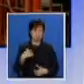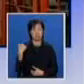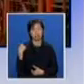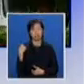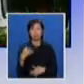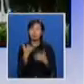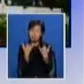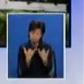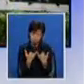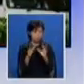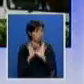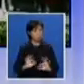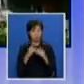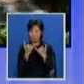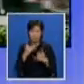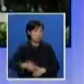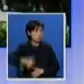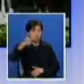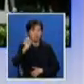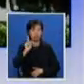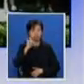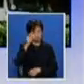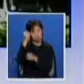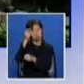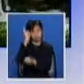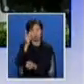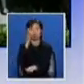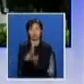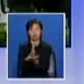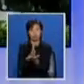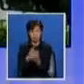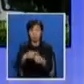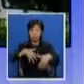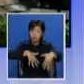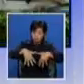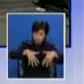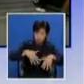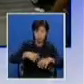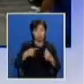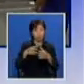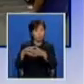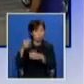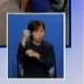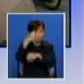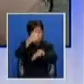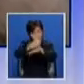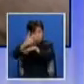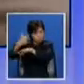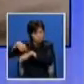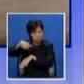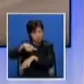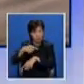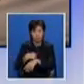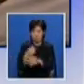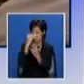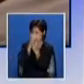ดีไปกว่าการยุติการชุมนุมสำหรับพี่น้องประชาชนหรือแกนนำผู้ชุมนุมที่มีข้อเรียกร้องต่างๆนั้นผมย้ำอีกครั้งและเ